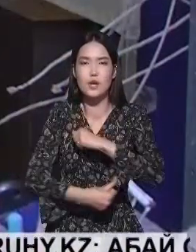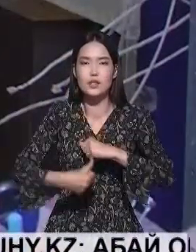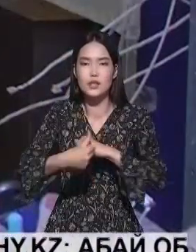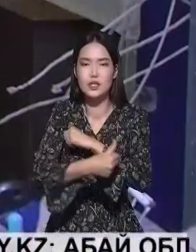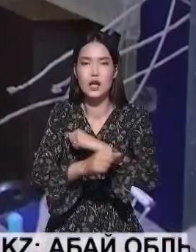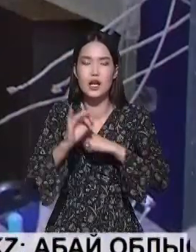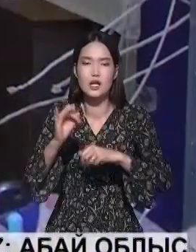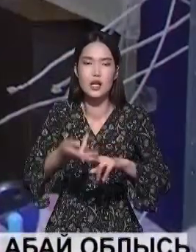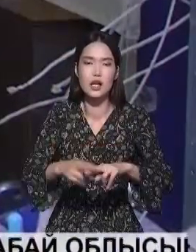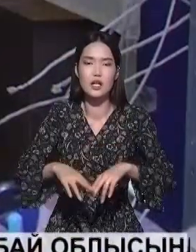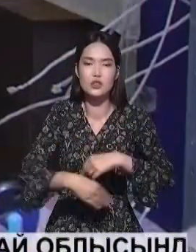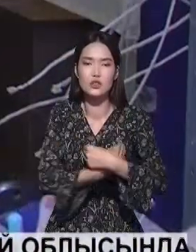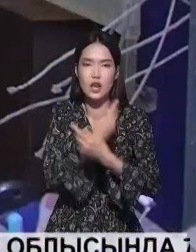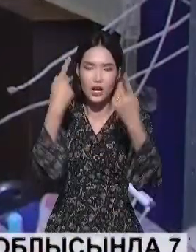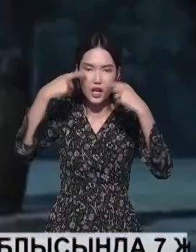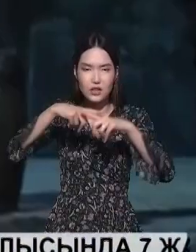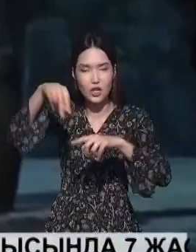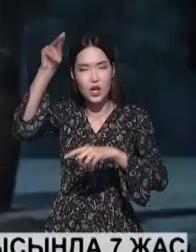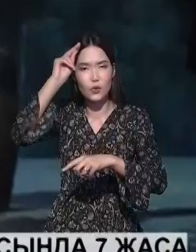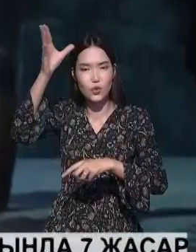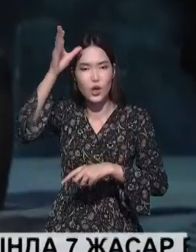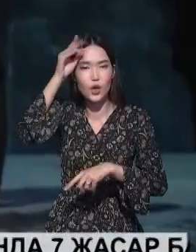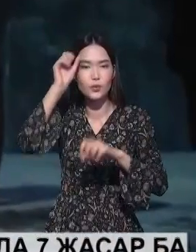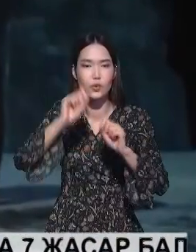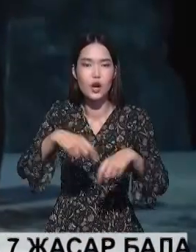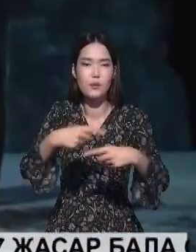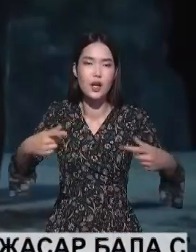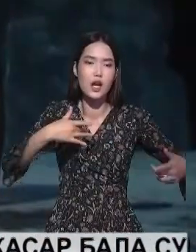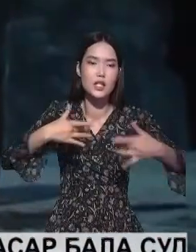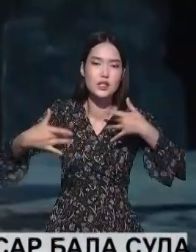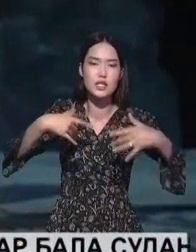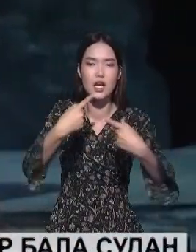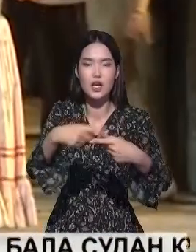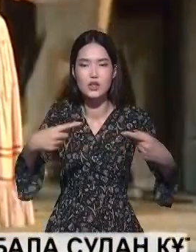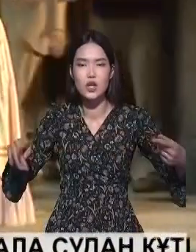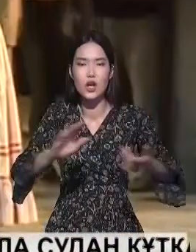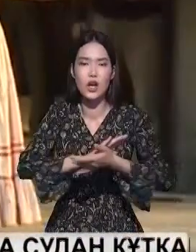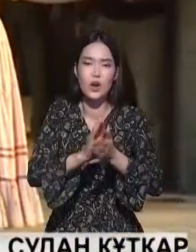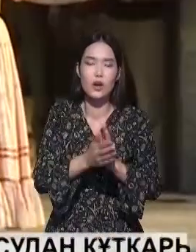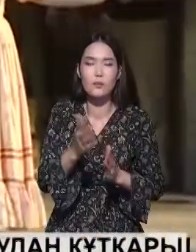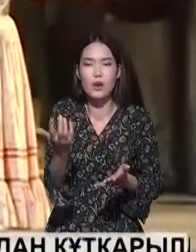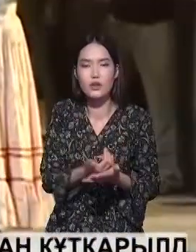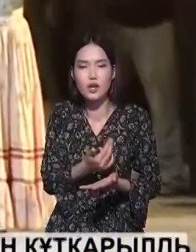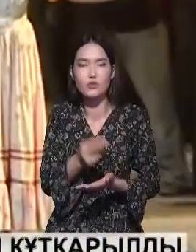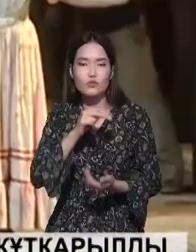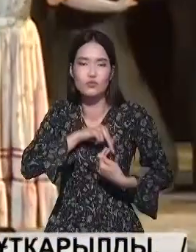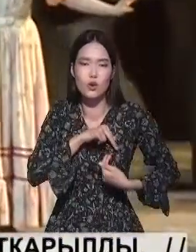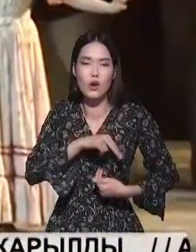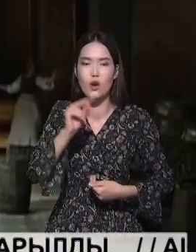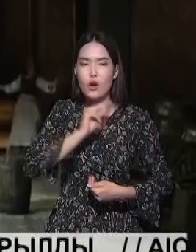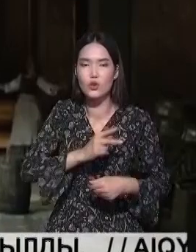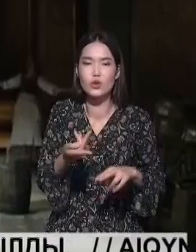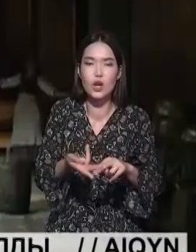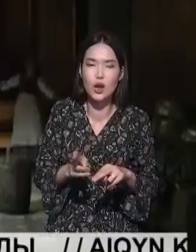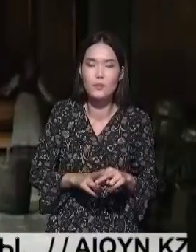жаңа техникалар үйренуге болады. Әрбір спектакльдің сәтті шығуы осынша еңбек пен тердің жемісі. Сондықтан да мұндай